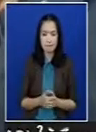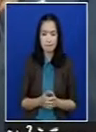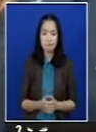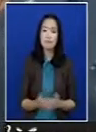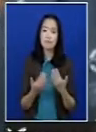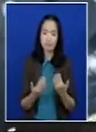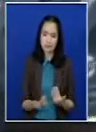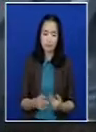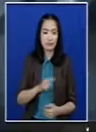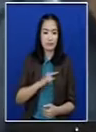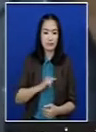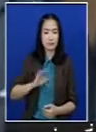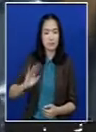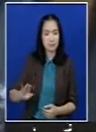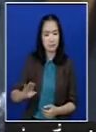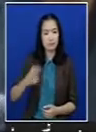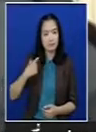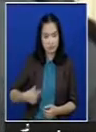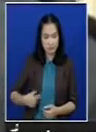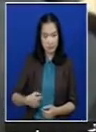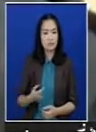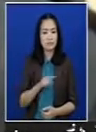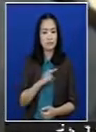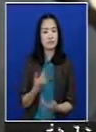ซึ่งหลังจากนี้จะเป็นหน้าที่ของทนายความเป็นผู้ประส